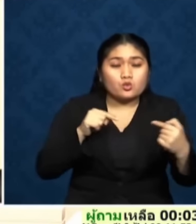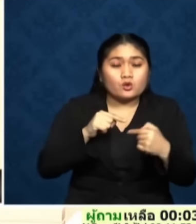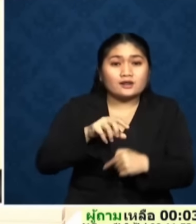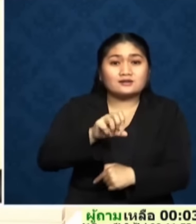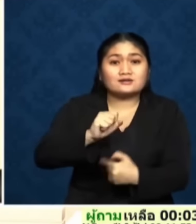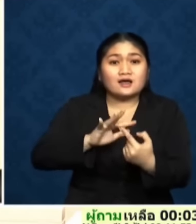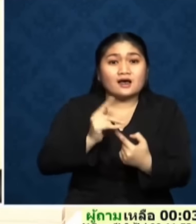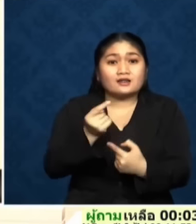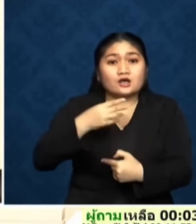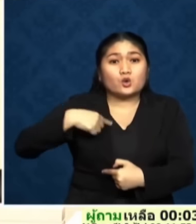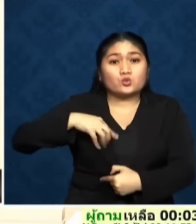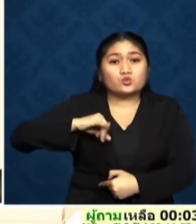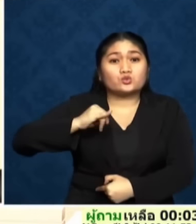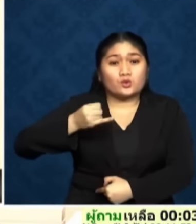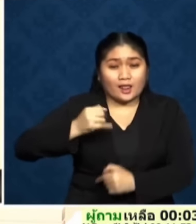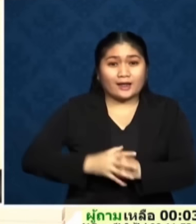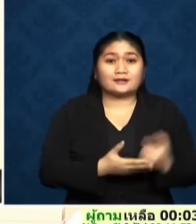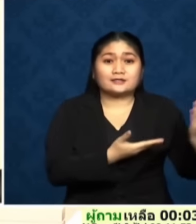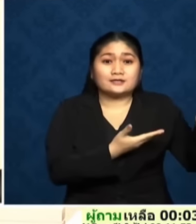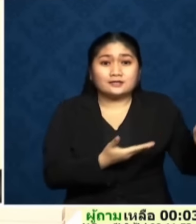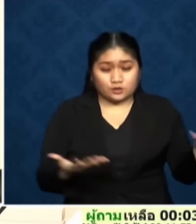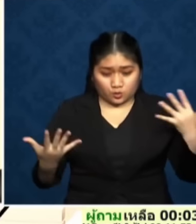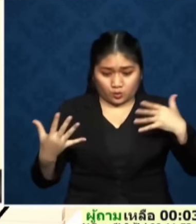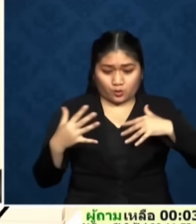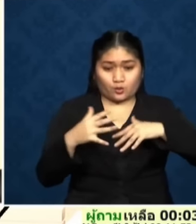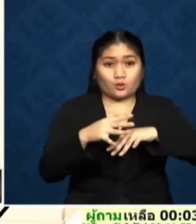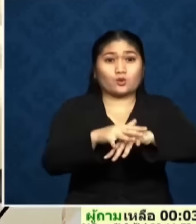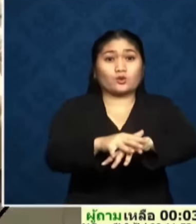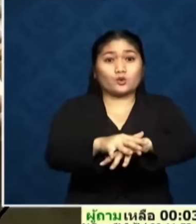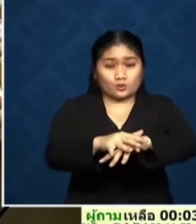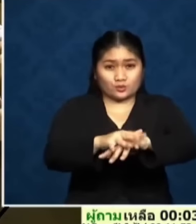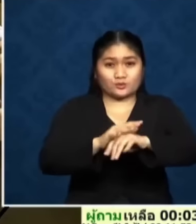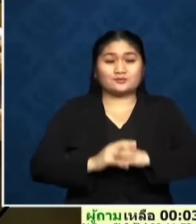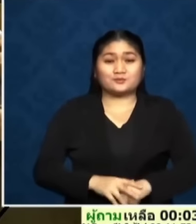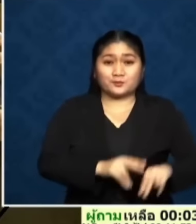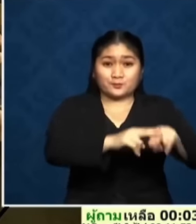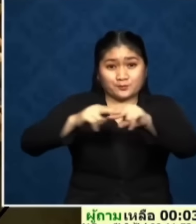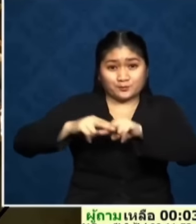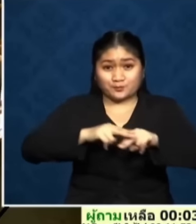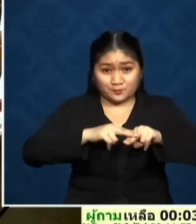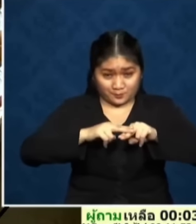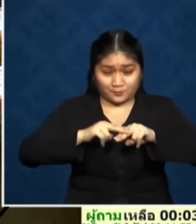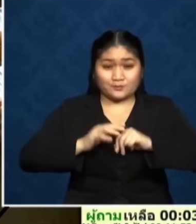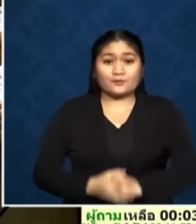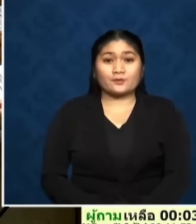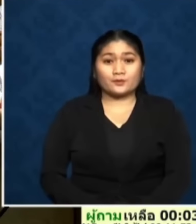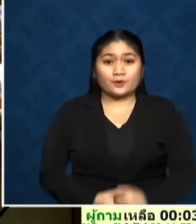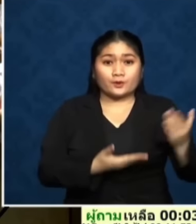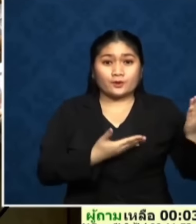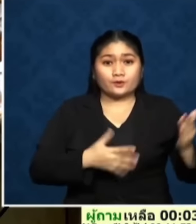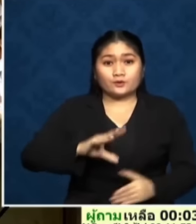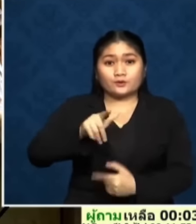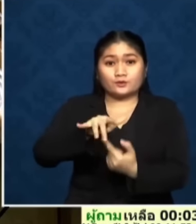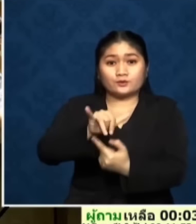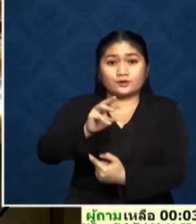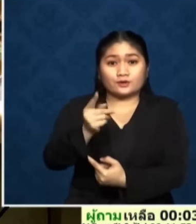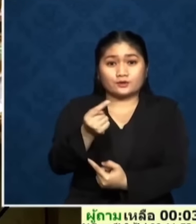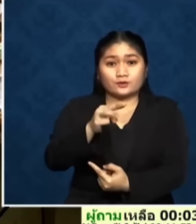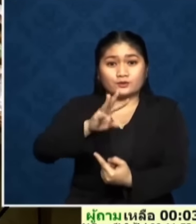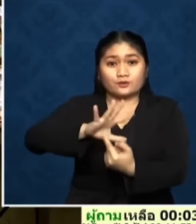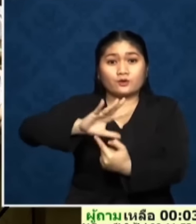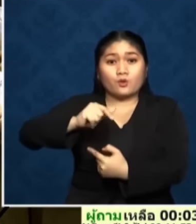รณ์มหาวิทยาลัยฝ่ายมัธยมครับซึ่งกำลังฟังการประชุมอยู่ด้านบนครับต่อไปก็เชิญคุณชัยธวัฒน์ตุลาธนผู้นำฝ่าย